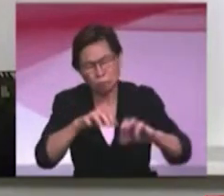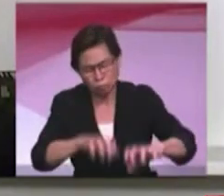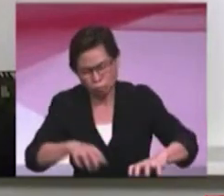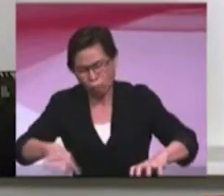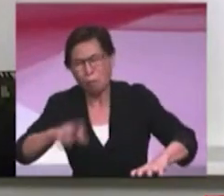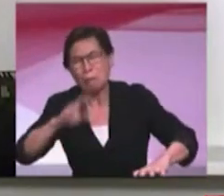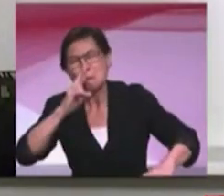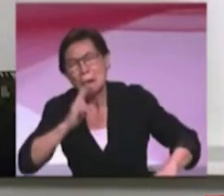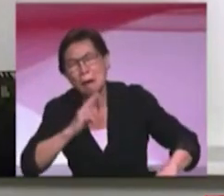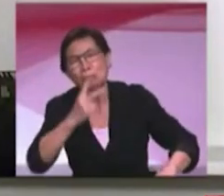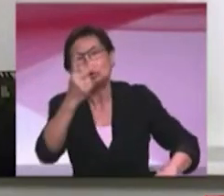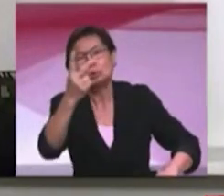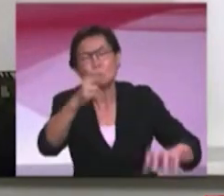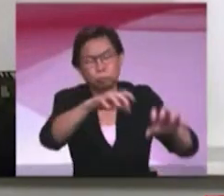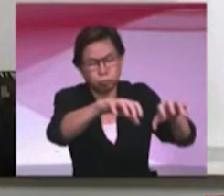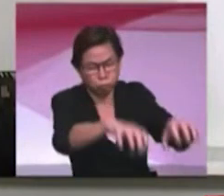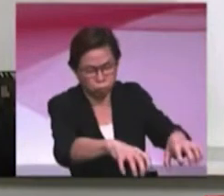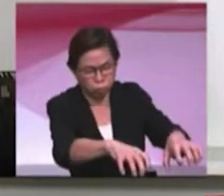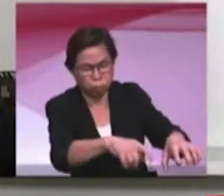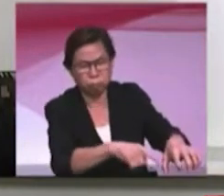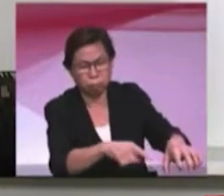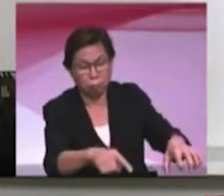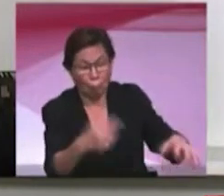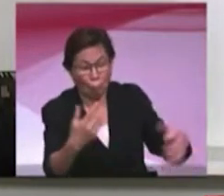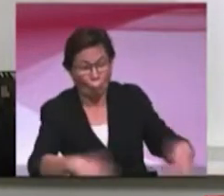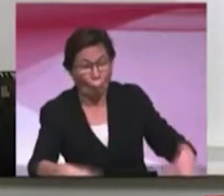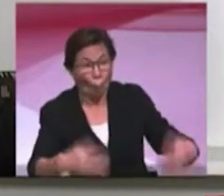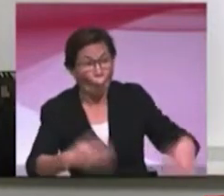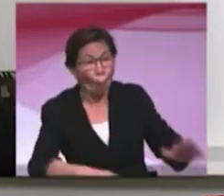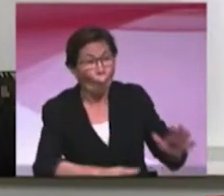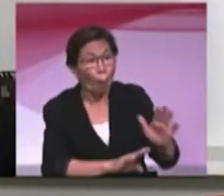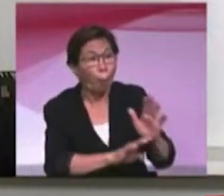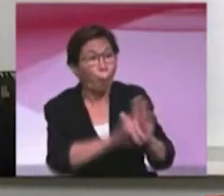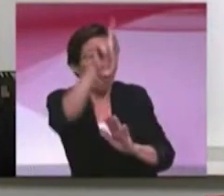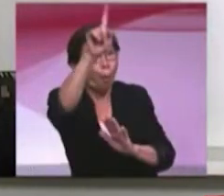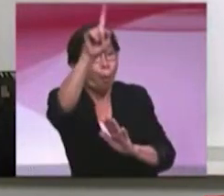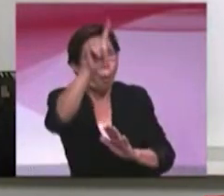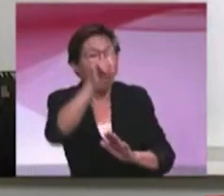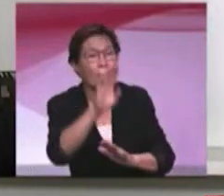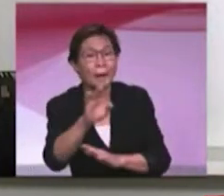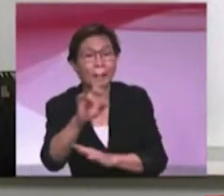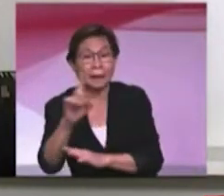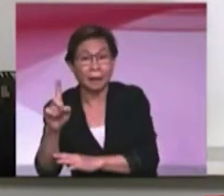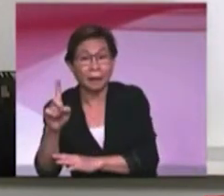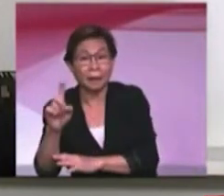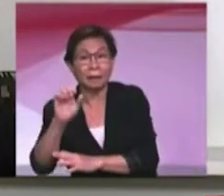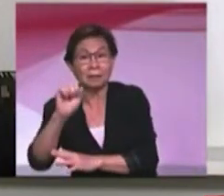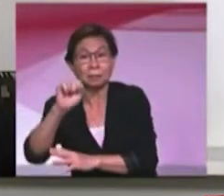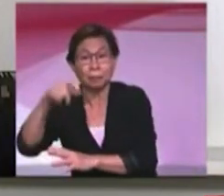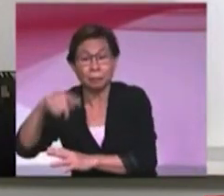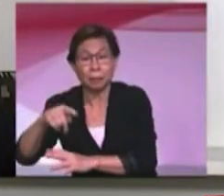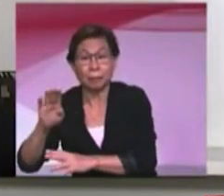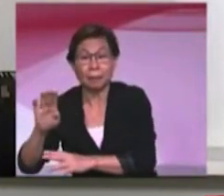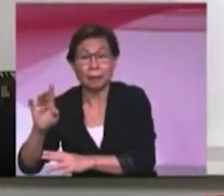merah dengan dua daerah merekodkan kes tertinggi iaitu Barat Daya